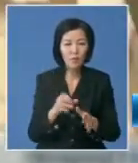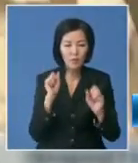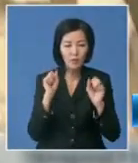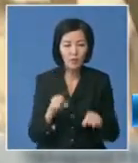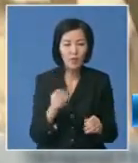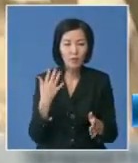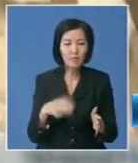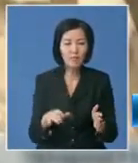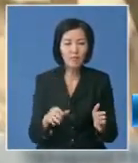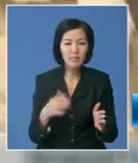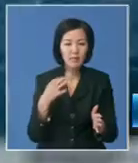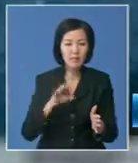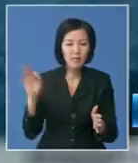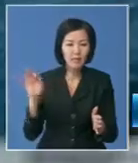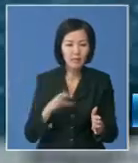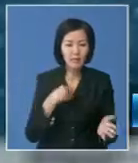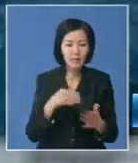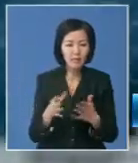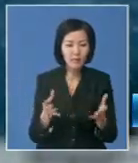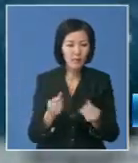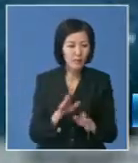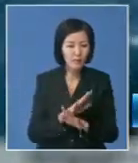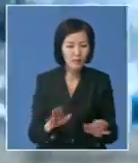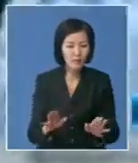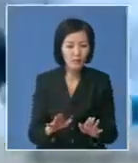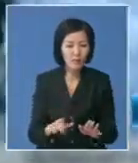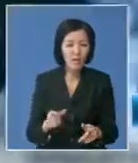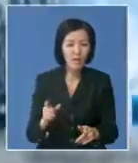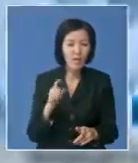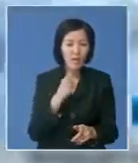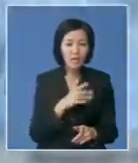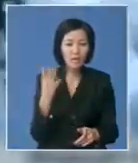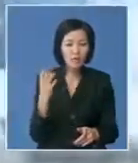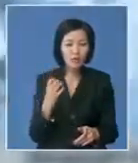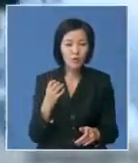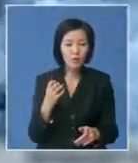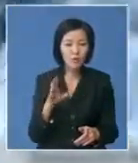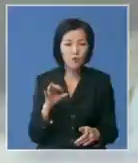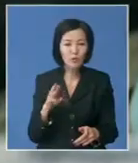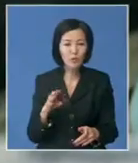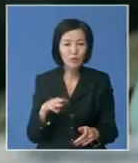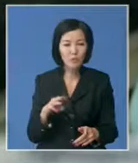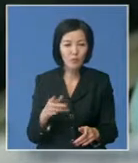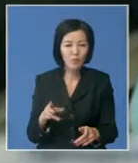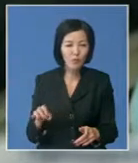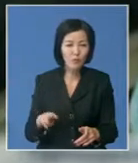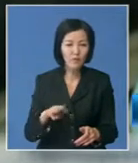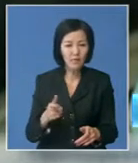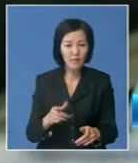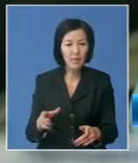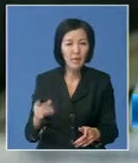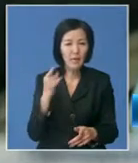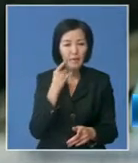50 процентов сократить закуп волжской воды ежегодно экономить до 400 миллионов тенге в павлодарской области